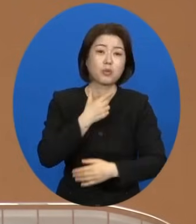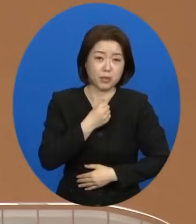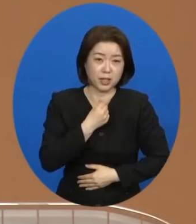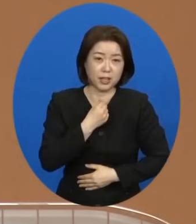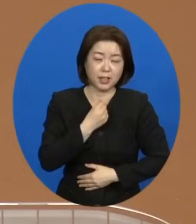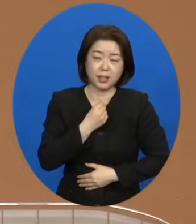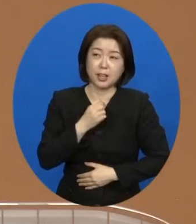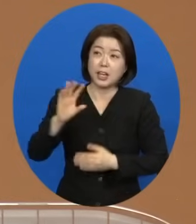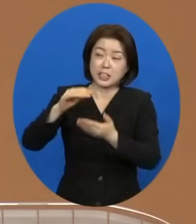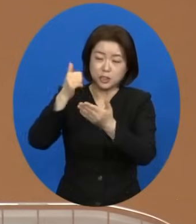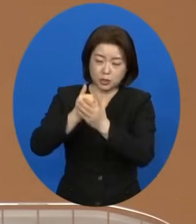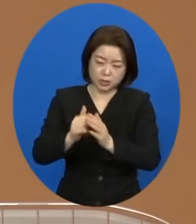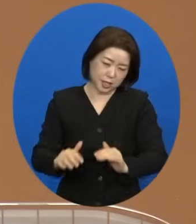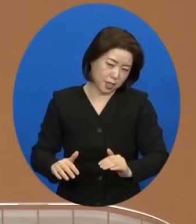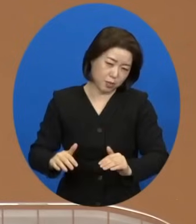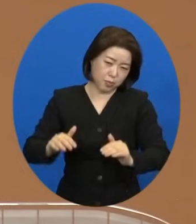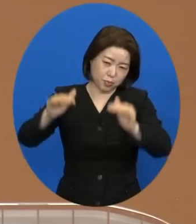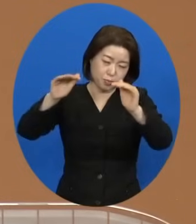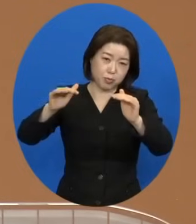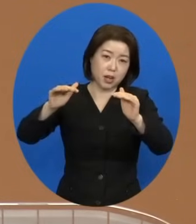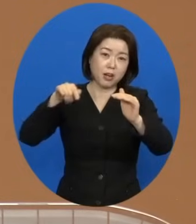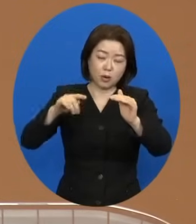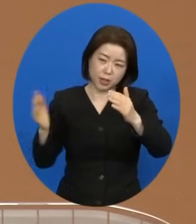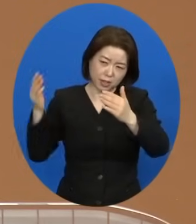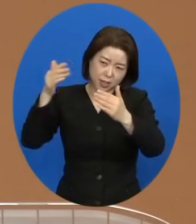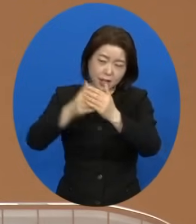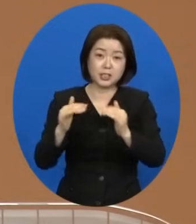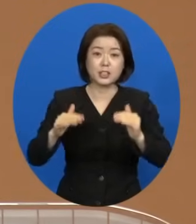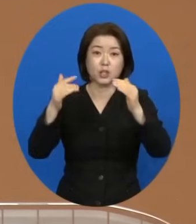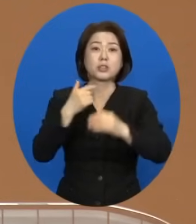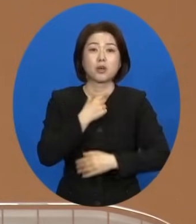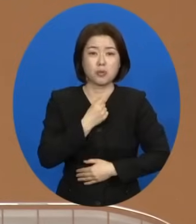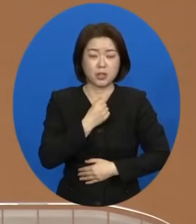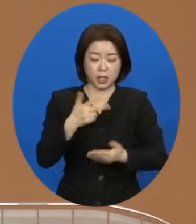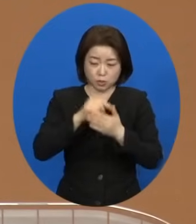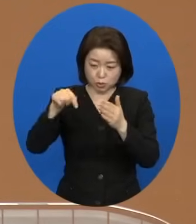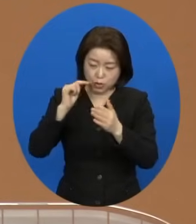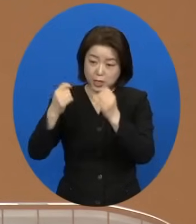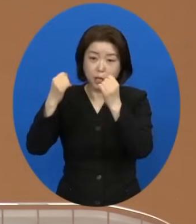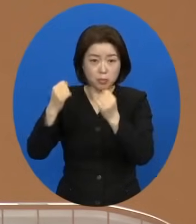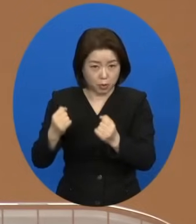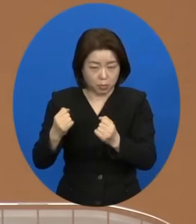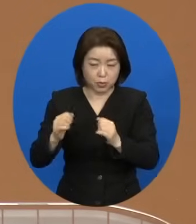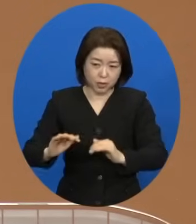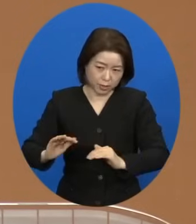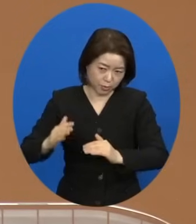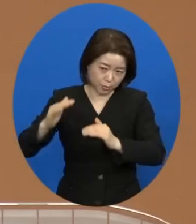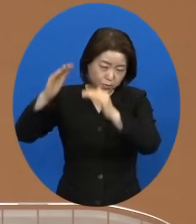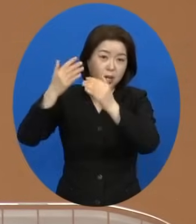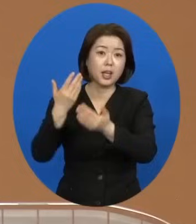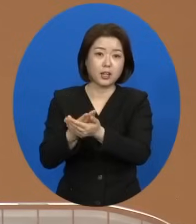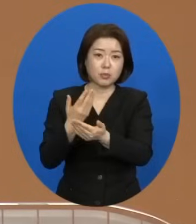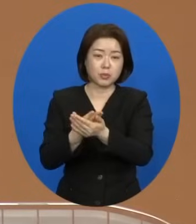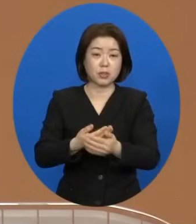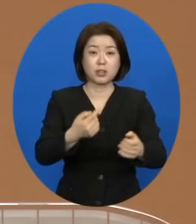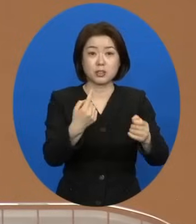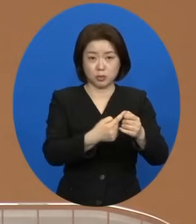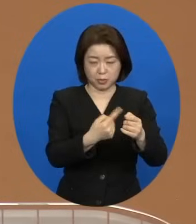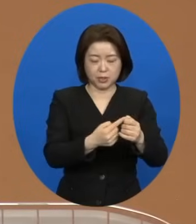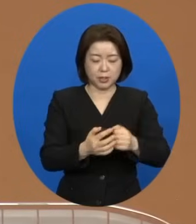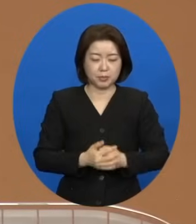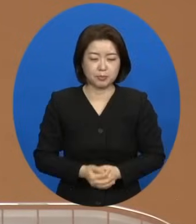장성한 분량까지 성장하기를 원합니다 주 안에 머물러서 그렇게 자라가게 하여 주옵소서 첫 번째 기도 제목